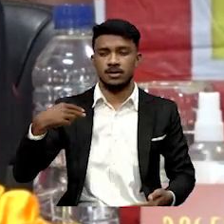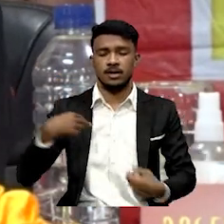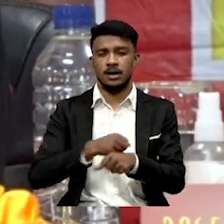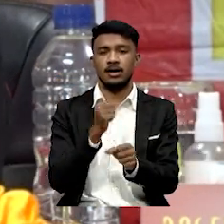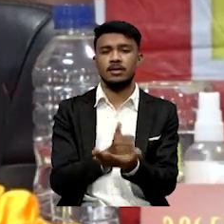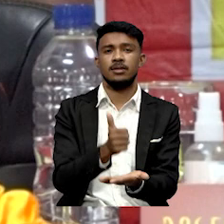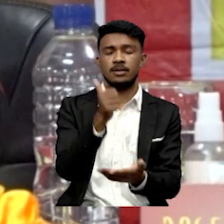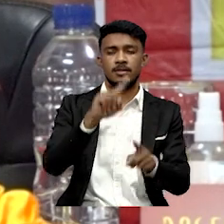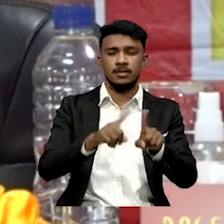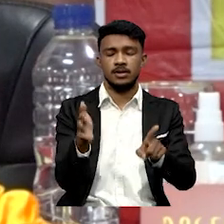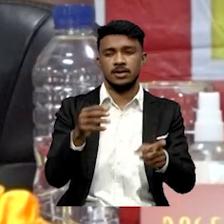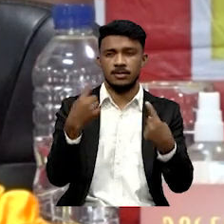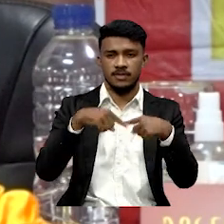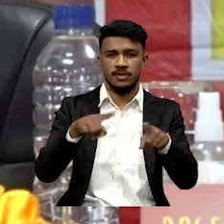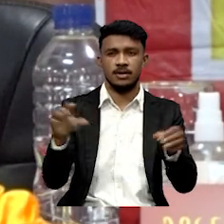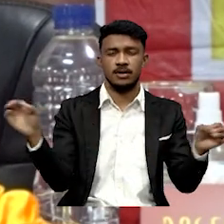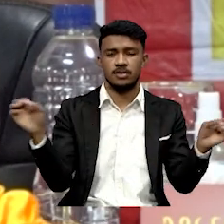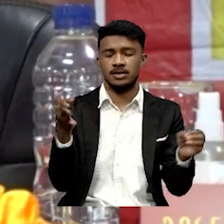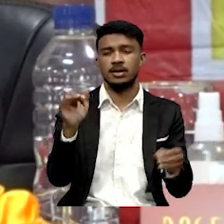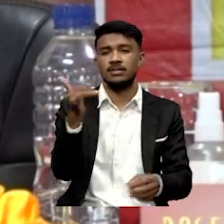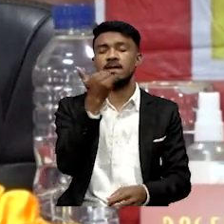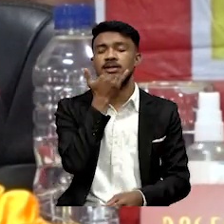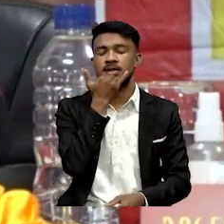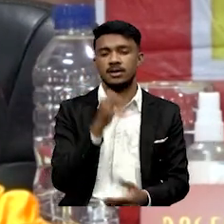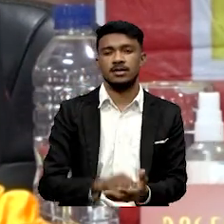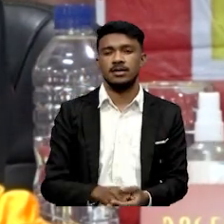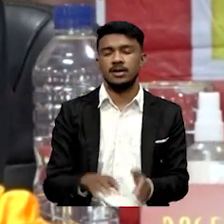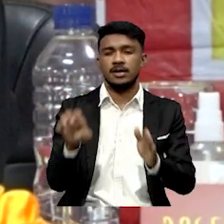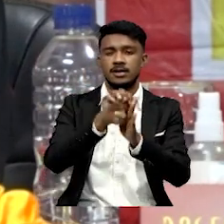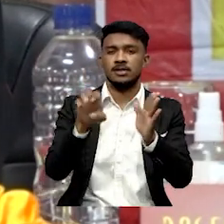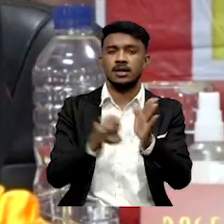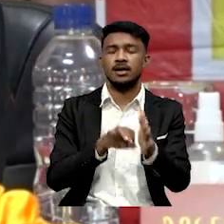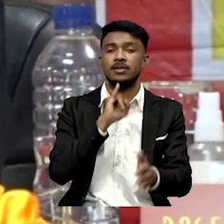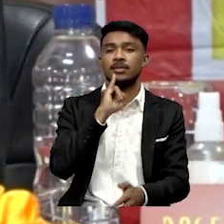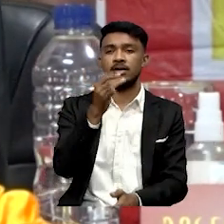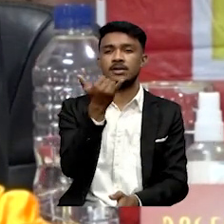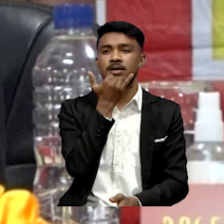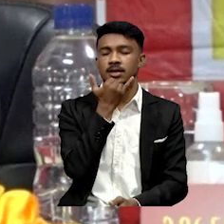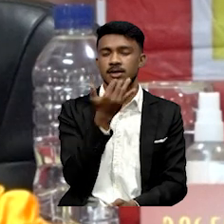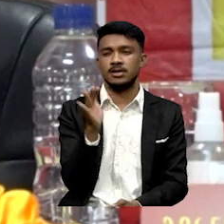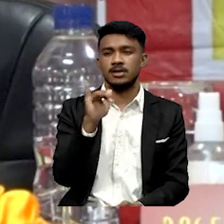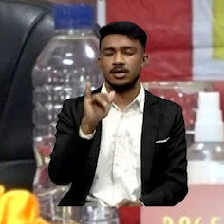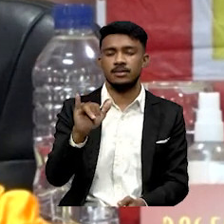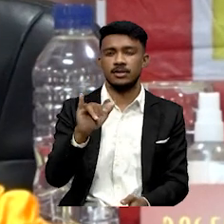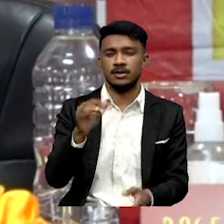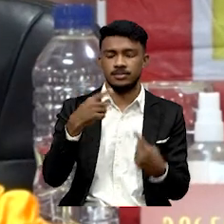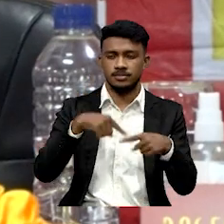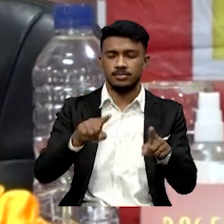para halo gradasal. Vai ver sir pai na mana lo sir bak sala. Istabu bak sala. Tau sir bak na destino.